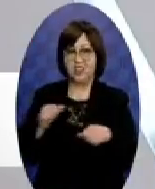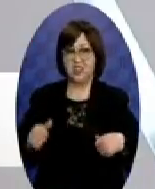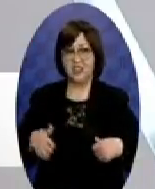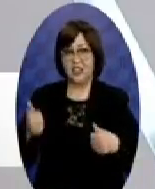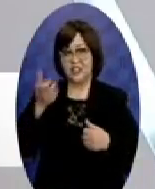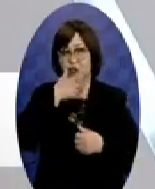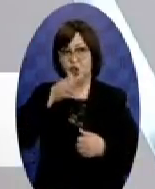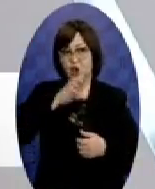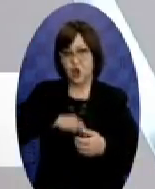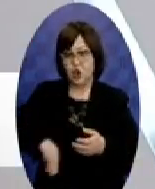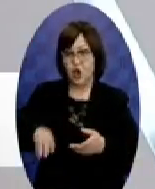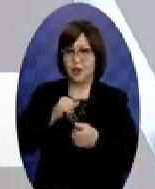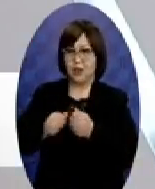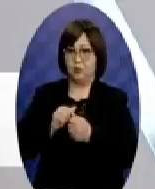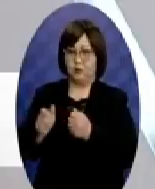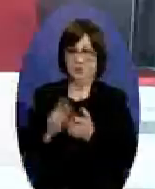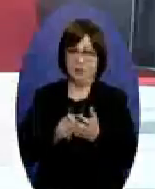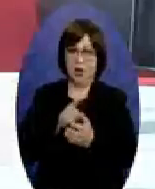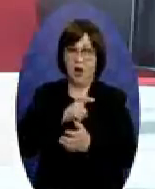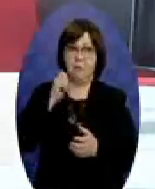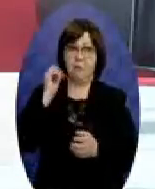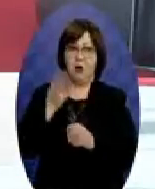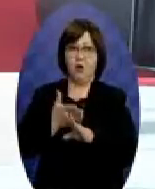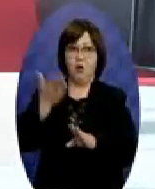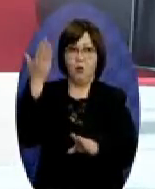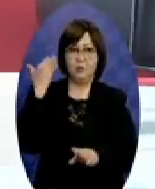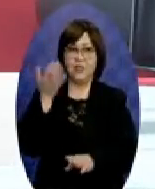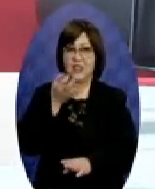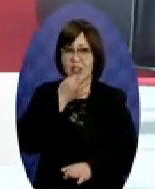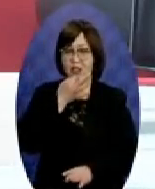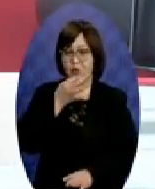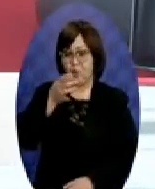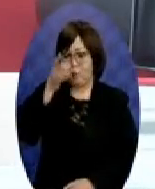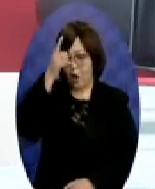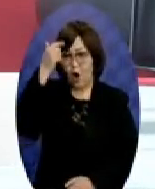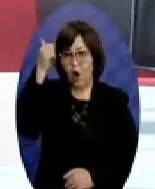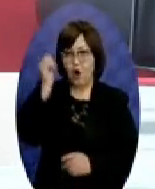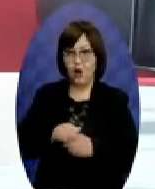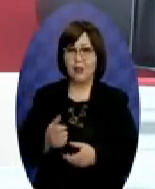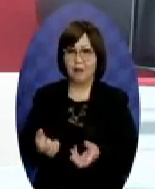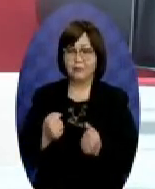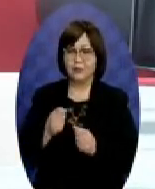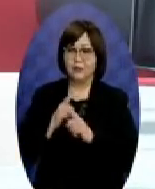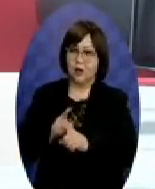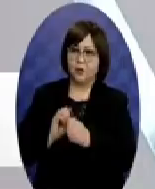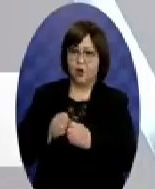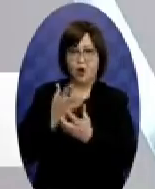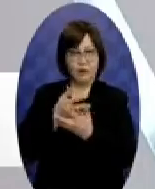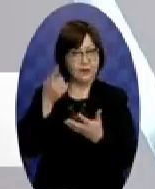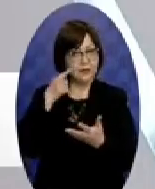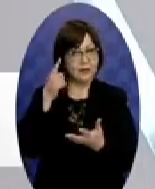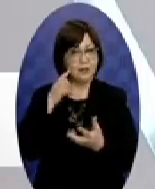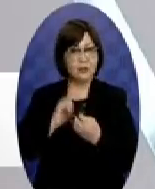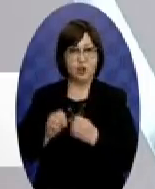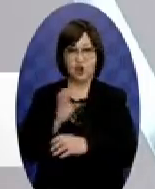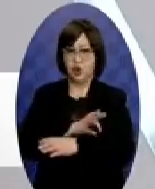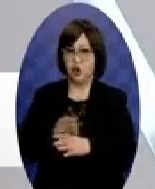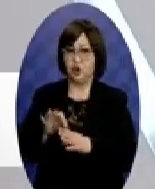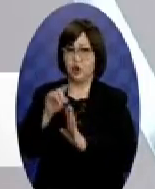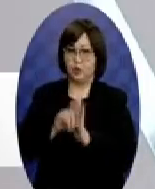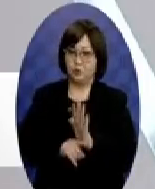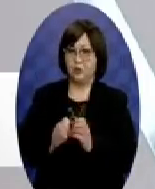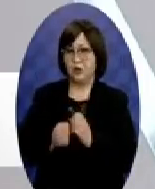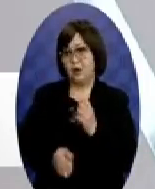ёстой гэдгийг бол хамаг маш ихт одоо хүмсэрлэж ойлгосон. Үүнийхээ дагуу бол олон одоо санал санаачлах төсөл хөтөлбөрүүдийг